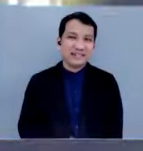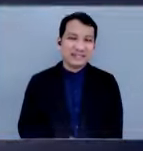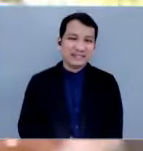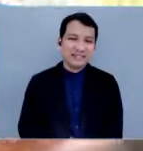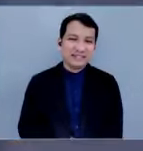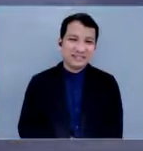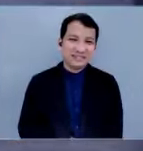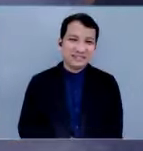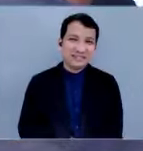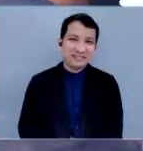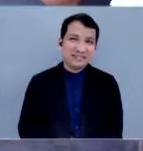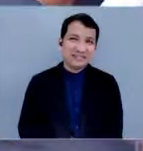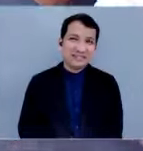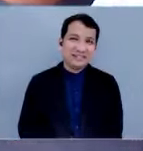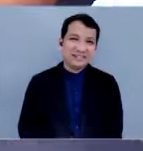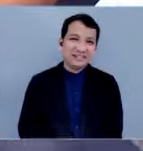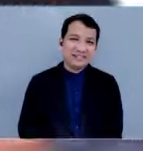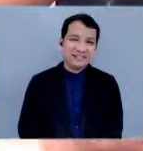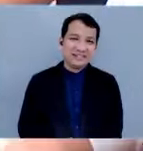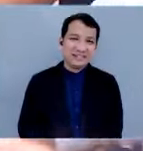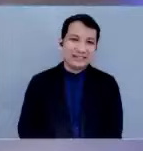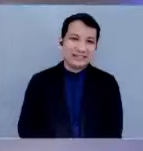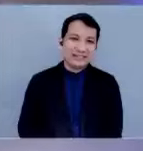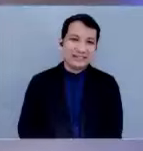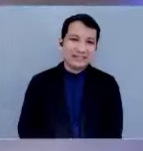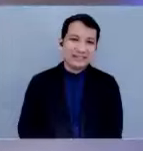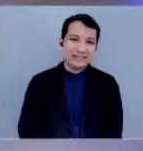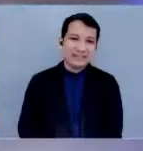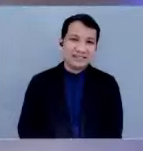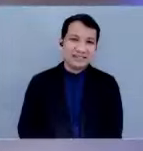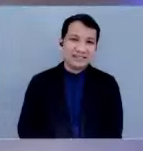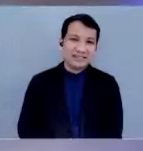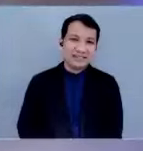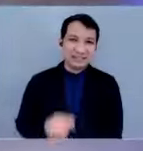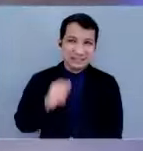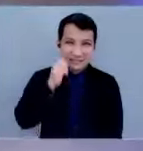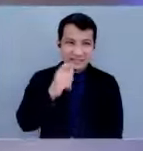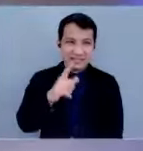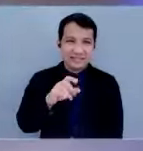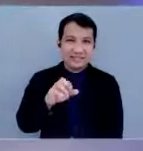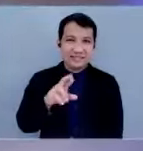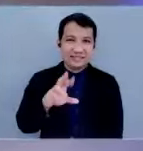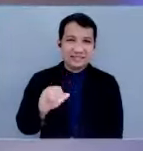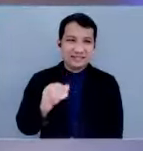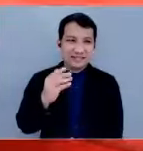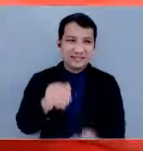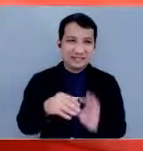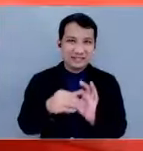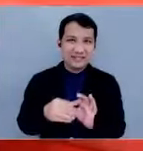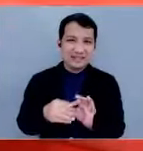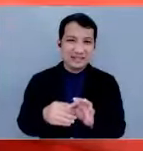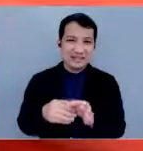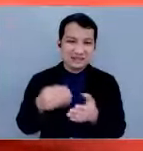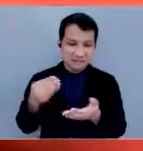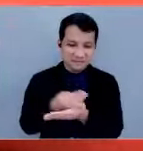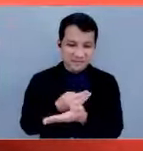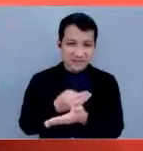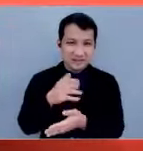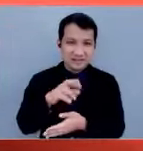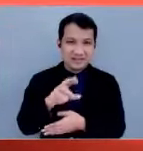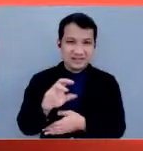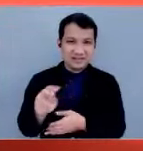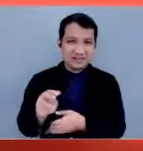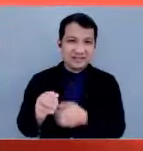Mama Chiki, na-try na niya yung avocado, na-try niya yung strawberry cake, na-try niya na din to mango graham. Ang dami kong